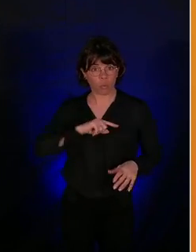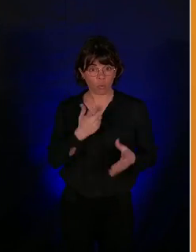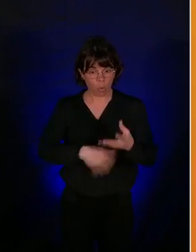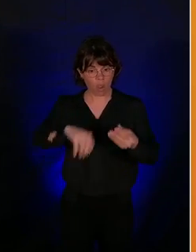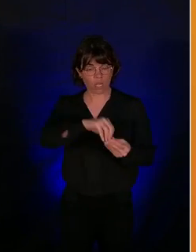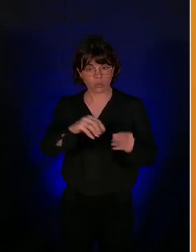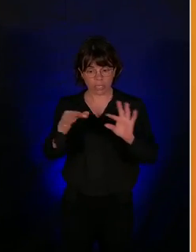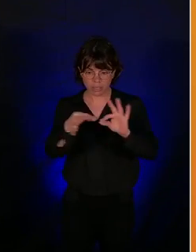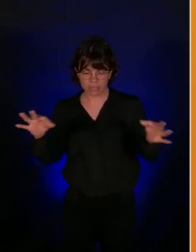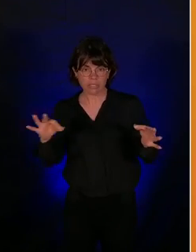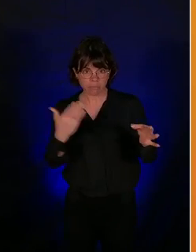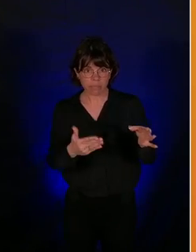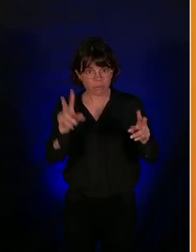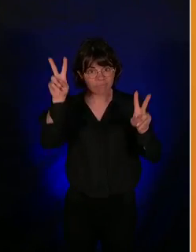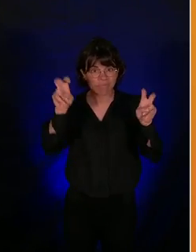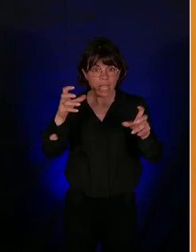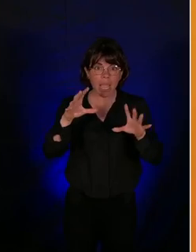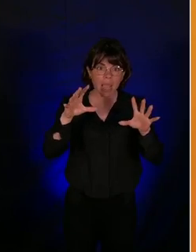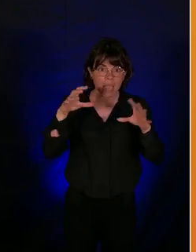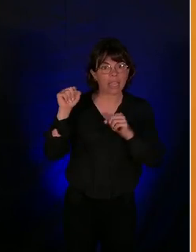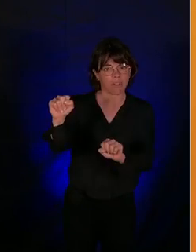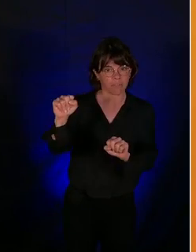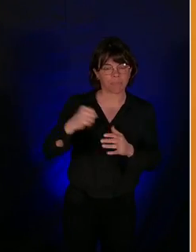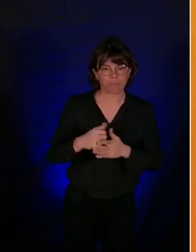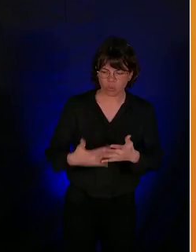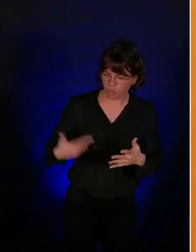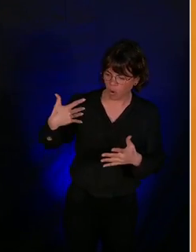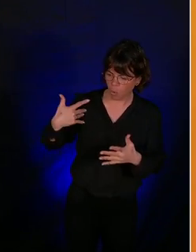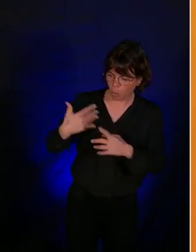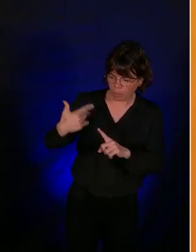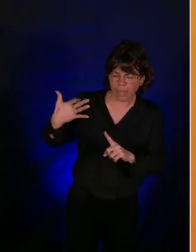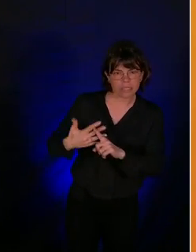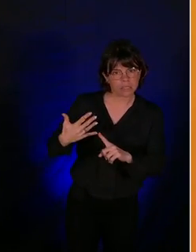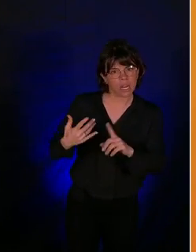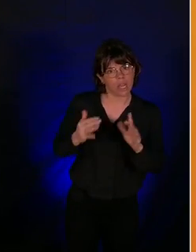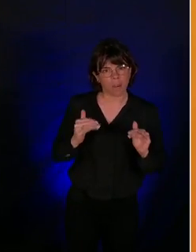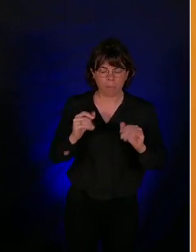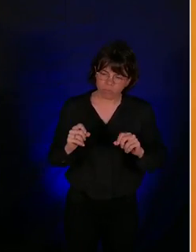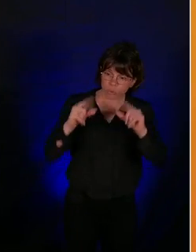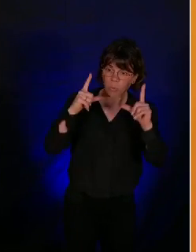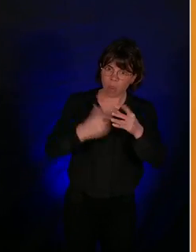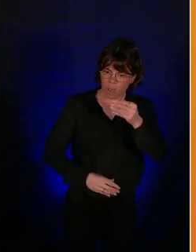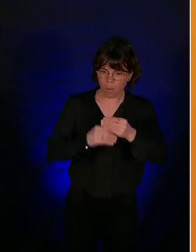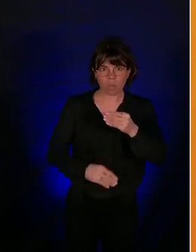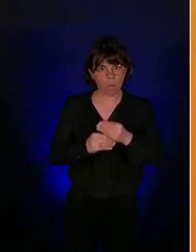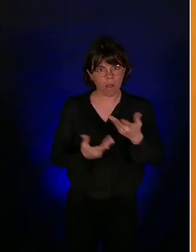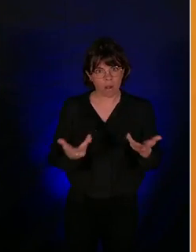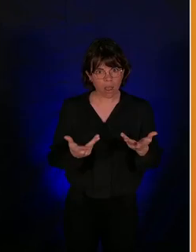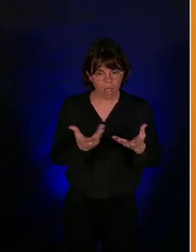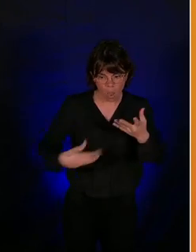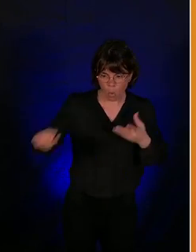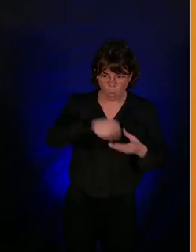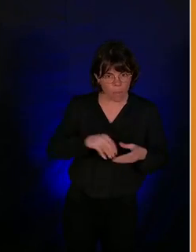compléter cet alinéa par l'idée de la grève au vu de la période qu'on vit on est quand même un peu surpris que cet amendement n'a pas été